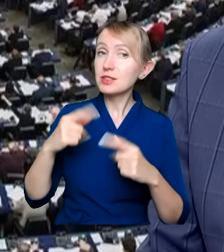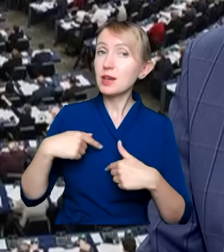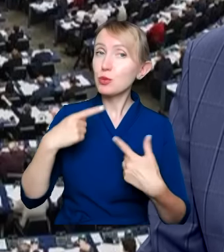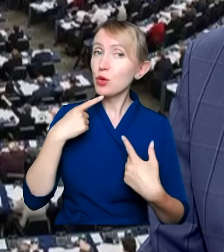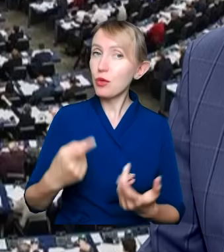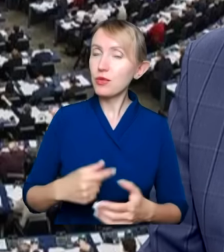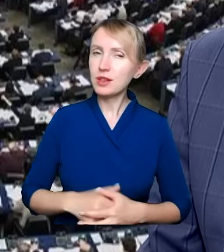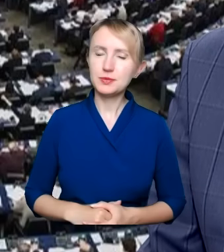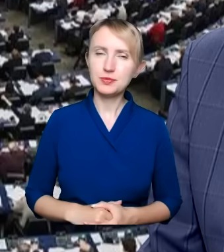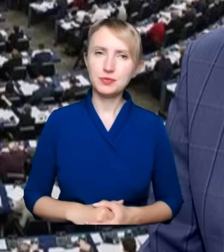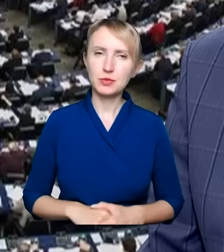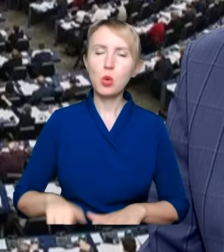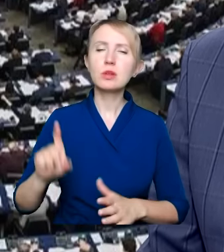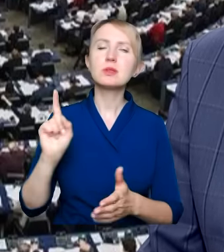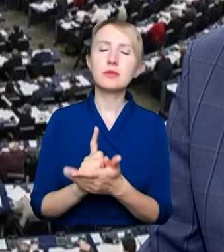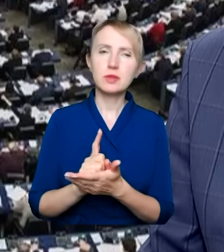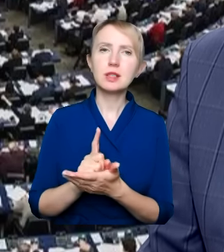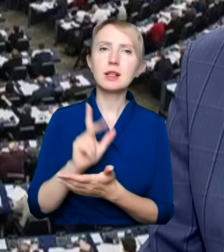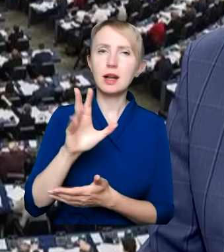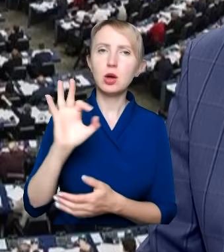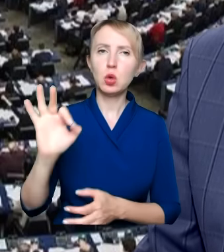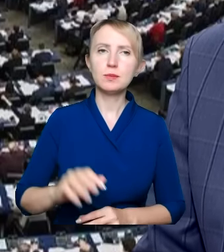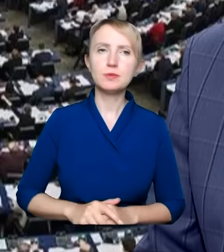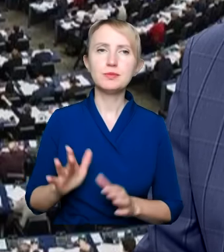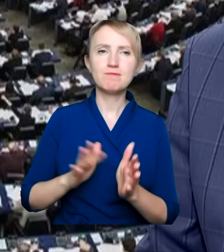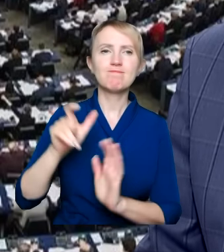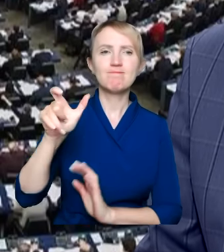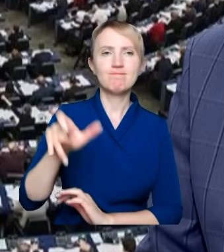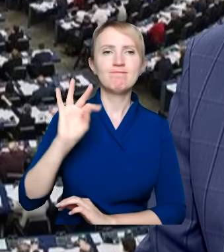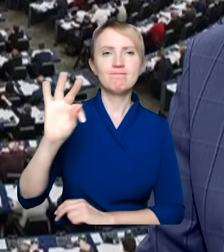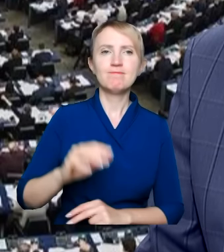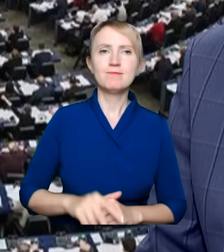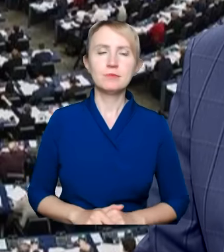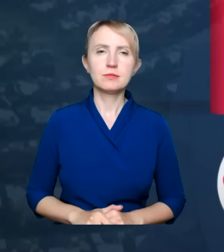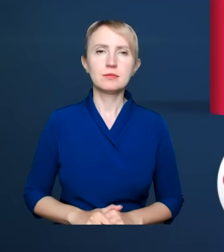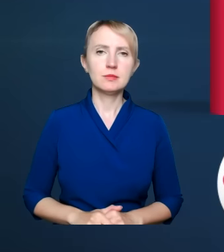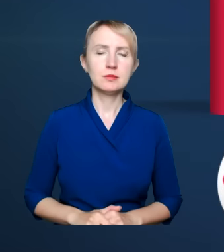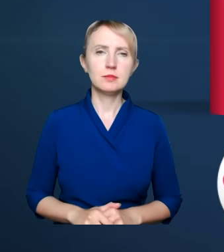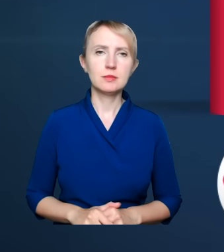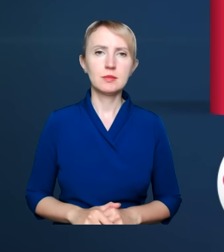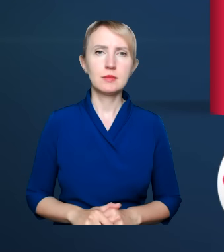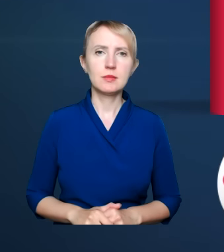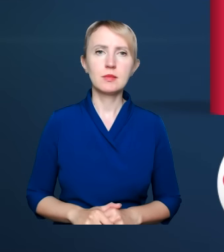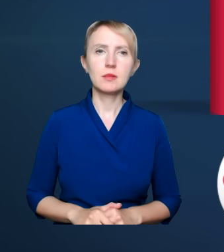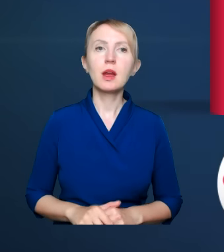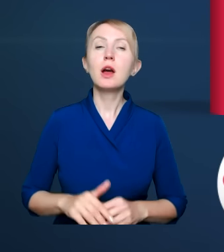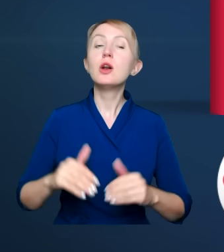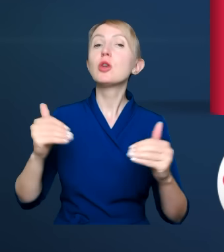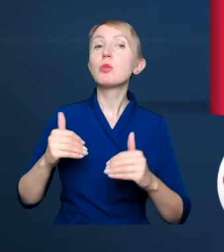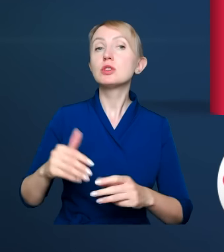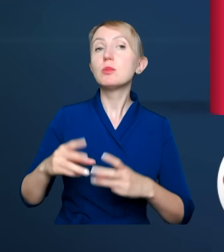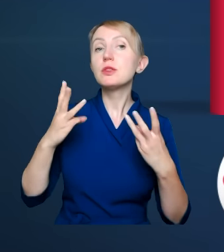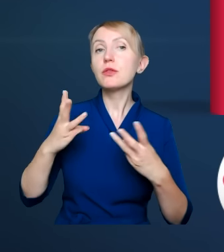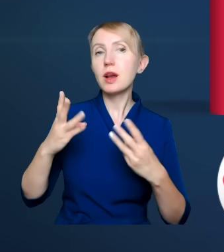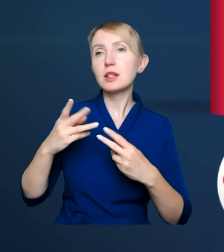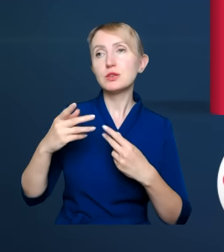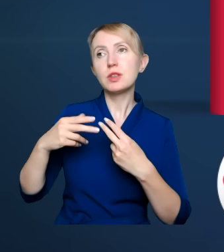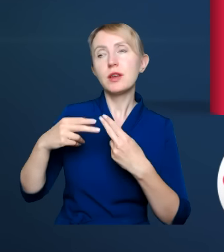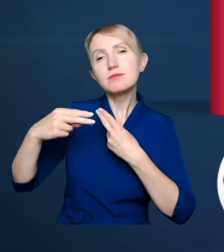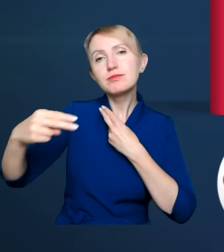to zwycięstwo Donalda Tuska wydaje się że może ono mieć znaczenie w dłuższej perspektywie